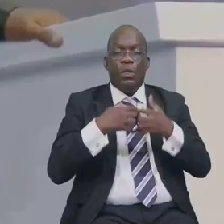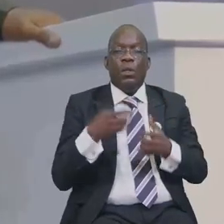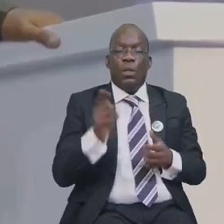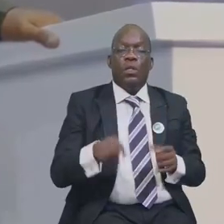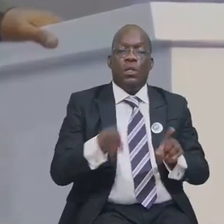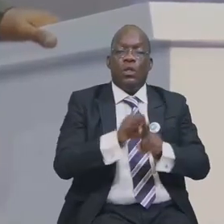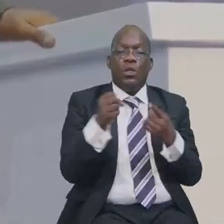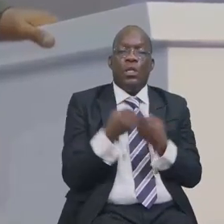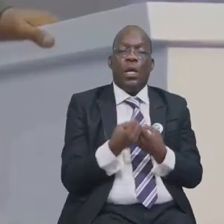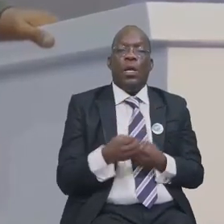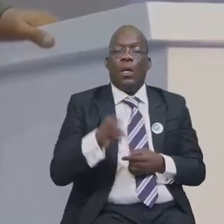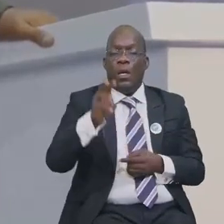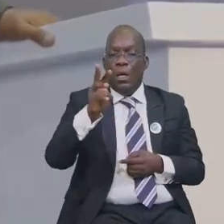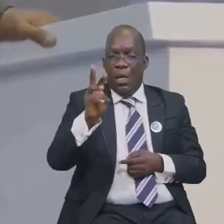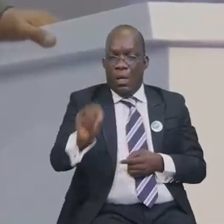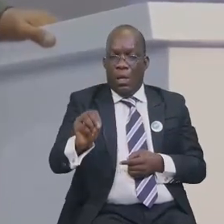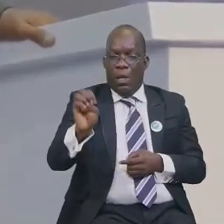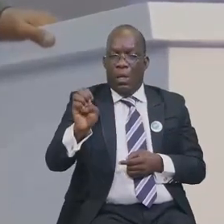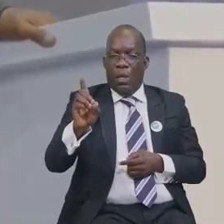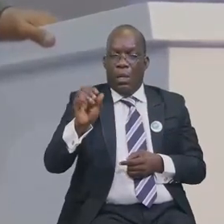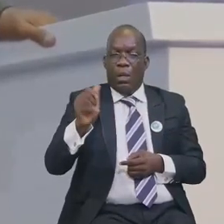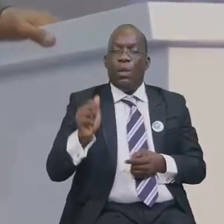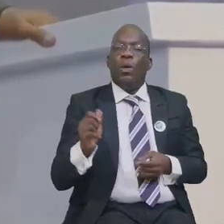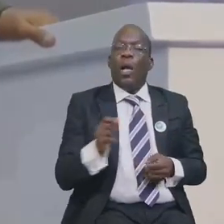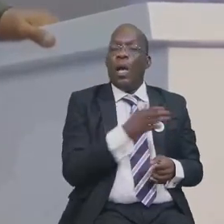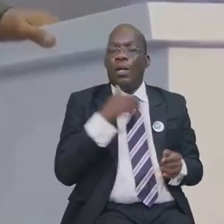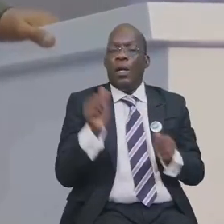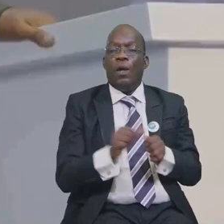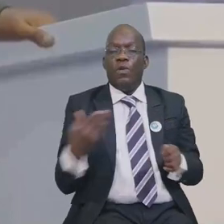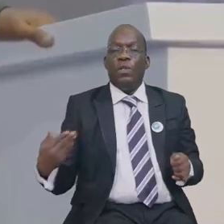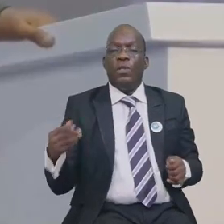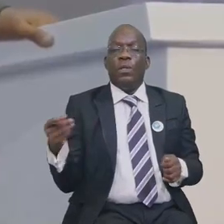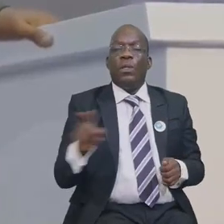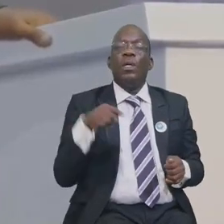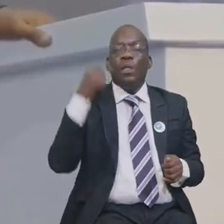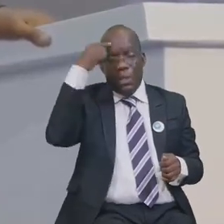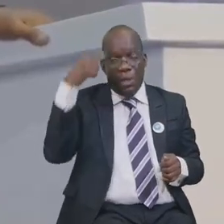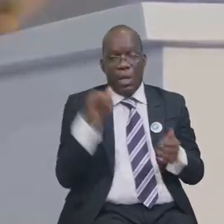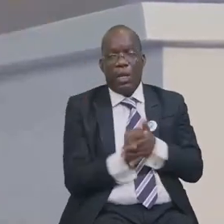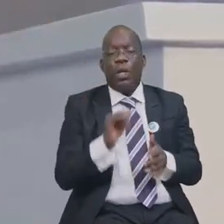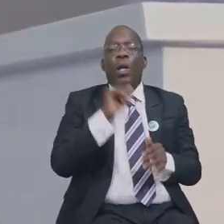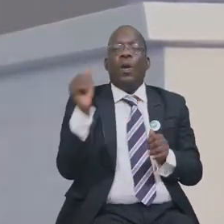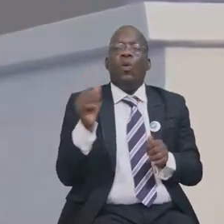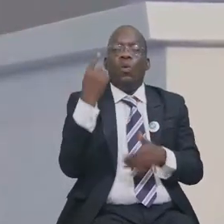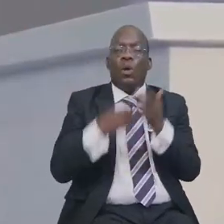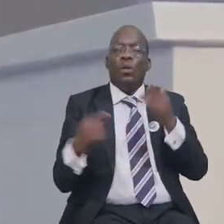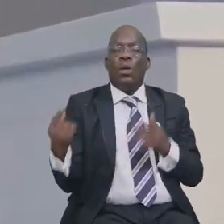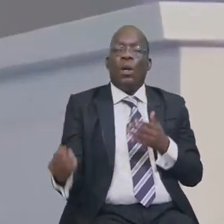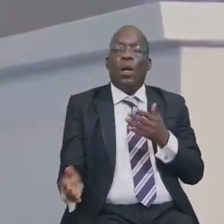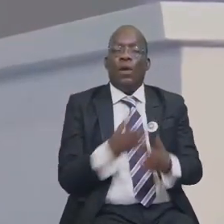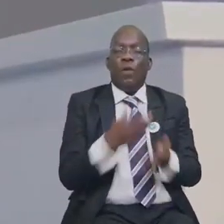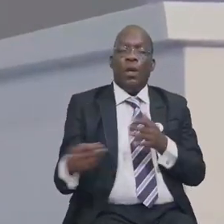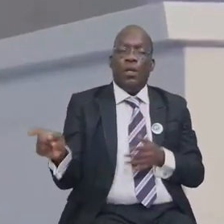médias sociaux et tout cela. Et ils pensent que tout ce qu'ils veulent avoir, ils peuvent aller avoir ça là-bas. Par